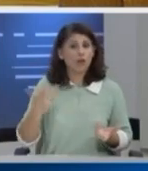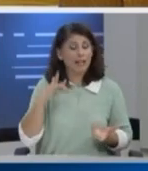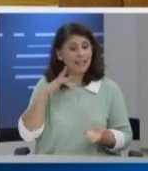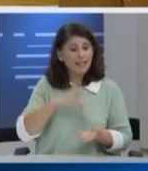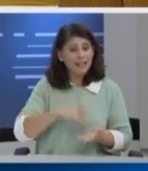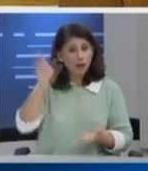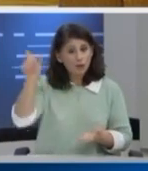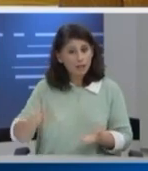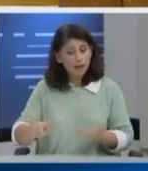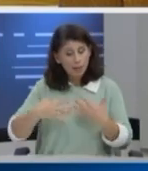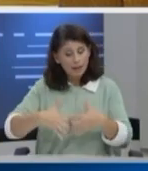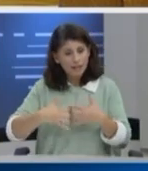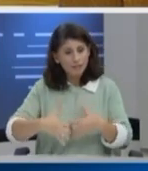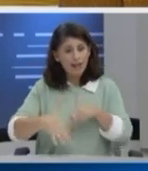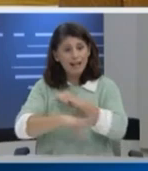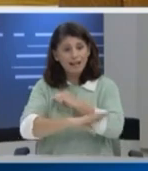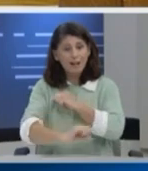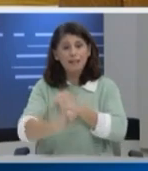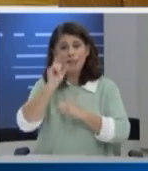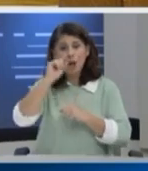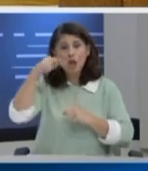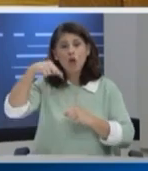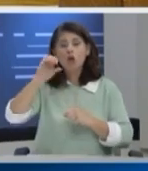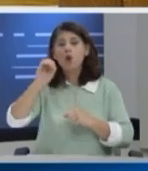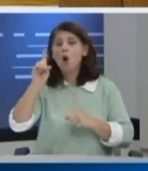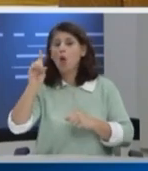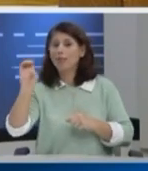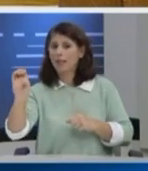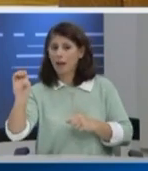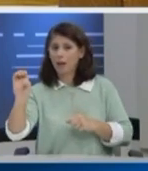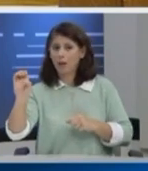Όταν κεντρικός τέλεχος μηχανισμού σας, γραμματέας της ΝΟΔΕ,